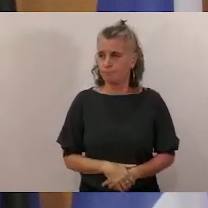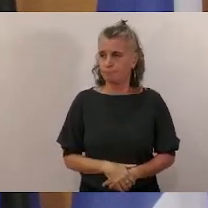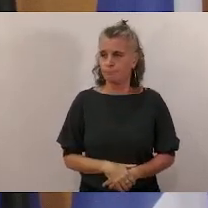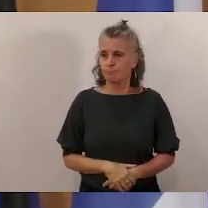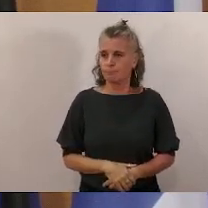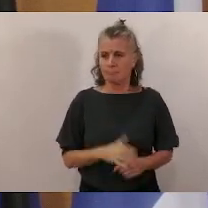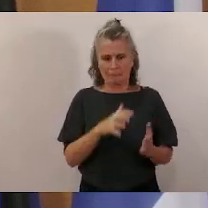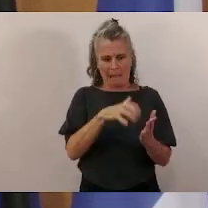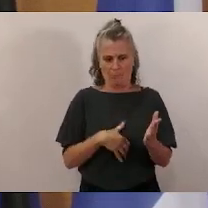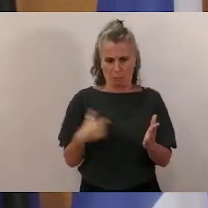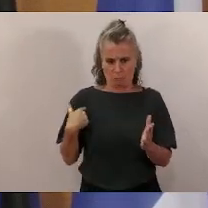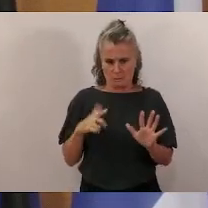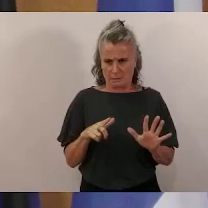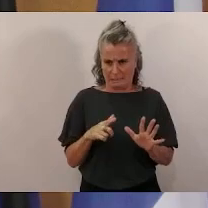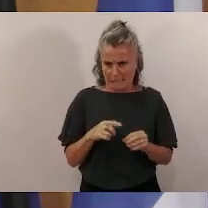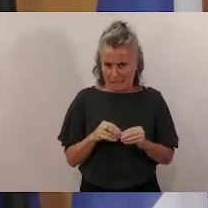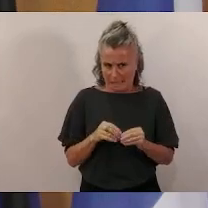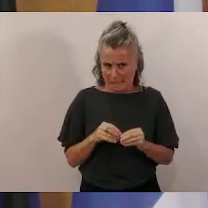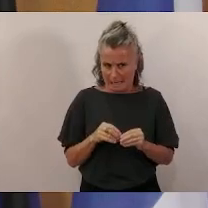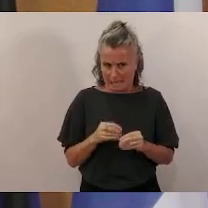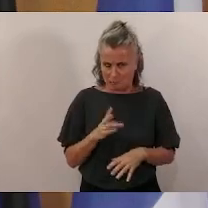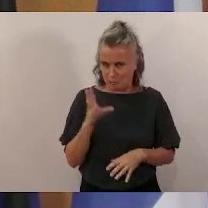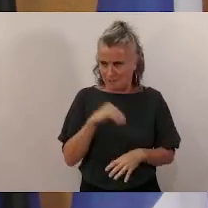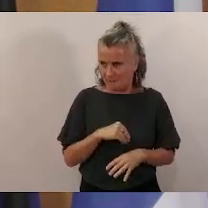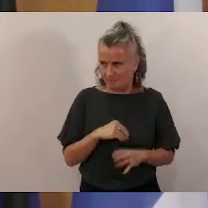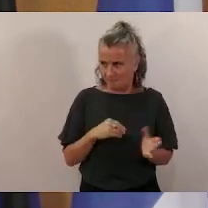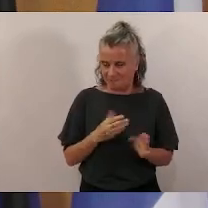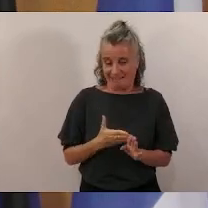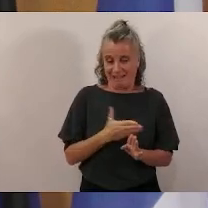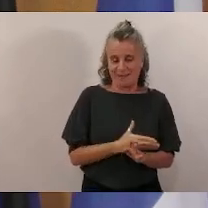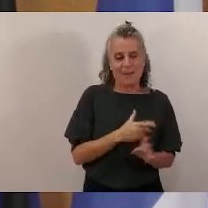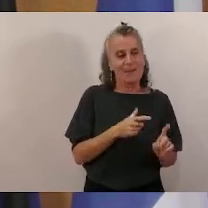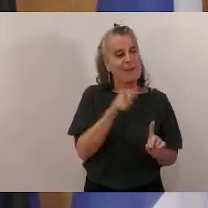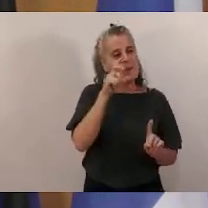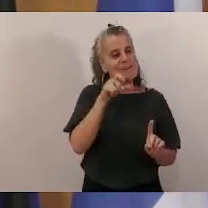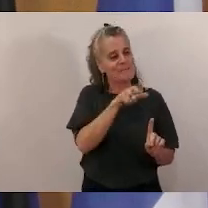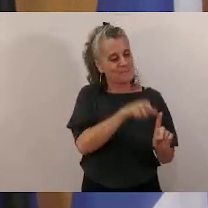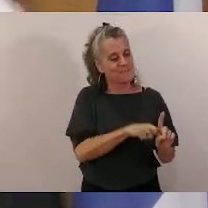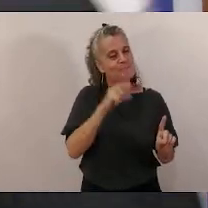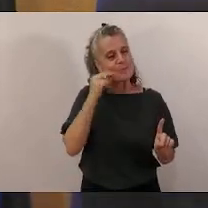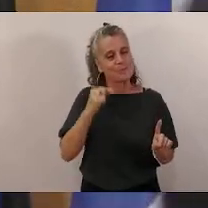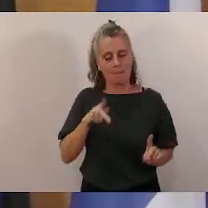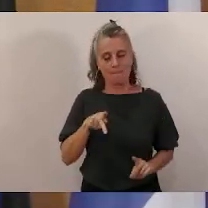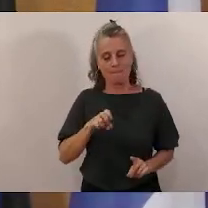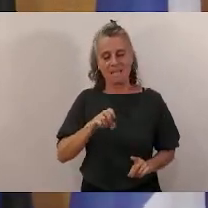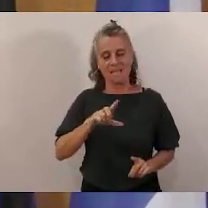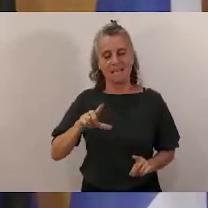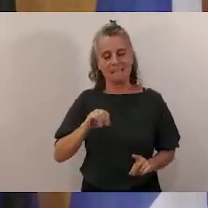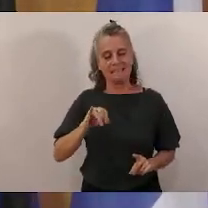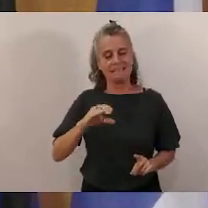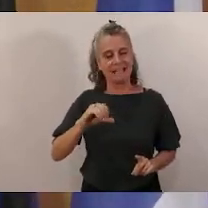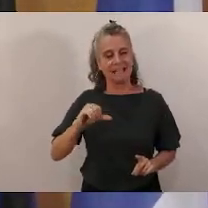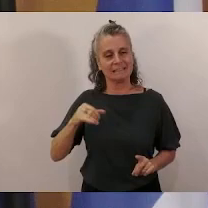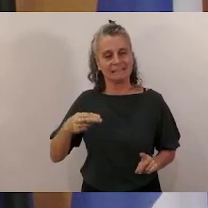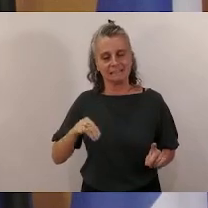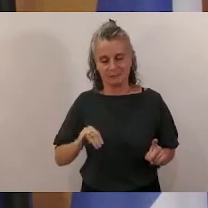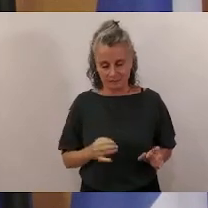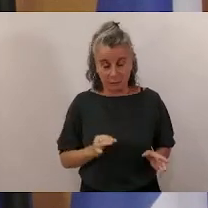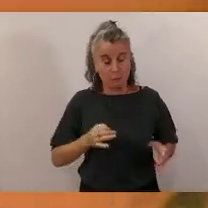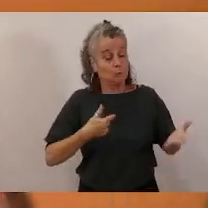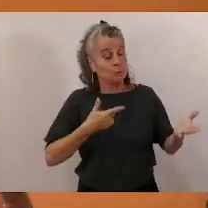7, j'ai raté le 7, Monsieur Pellicani auparavant. C'est pas grave, c'est un nouveau. Madame la Maire, chers collègues, c'est